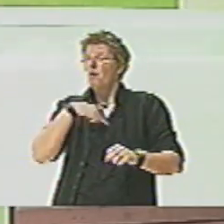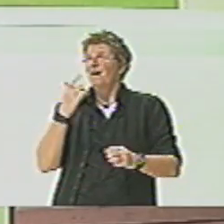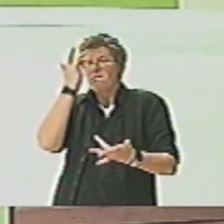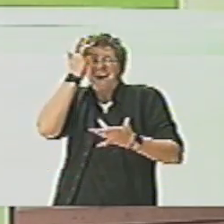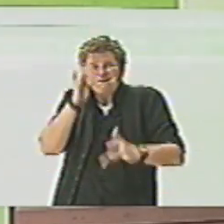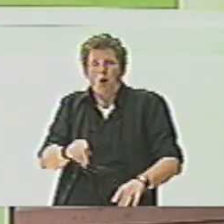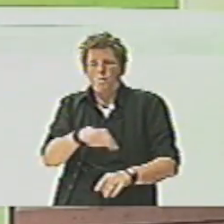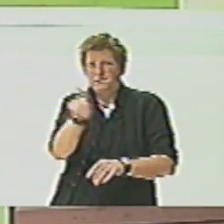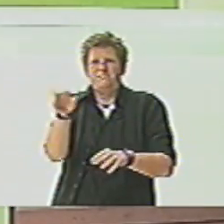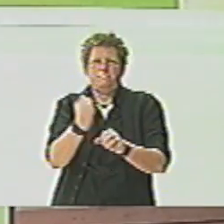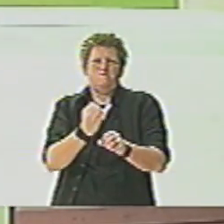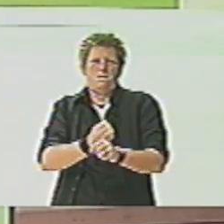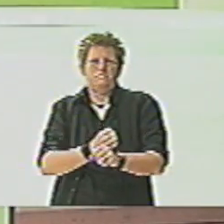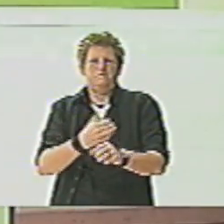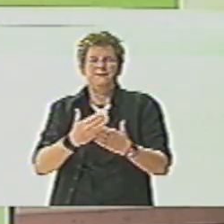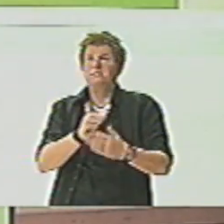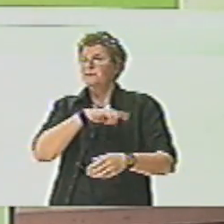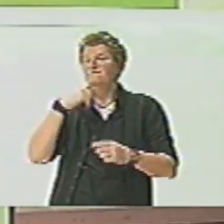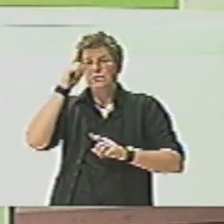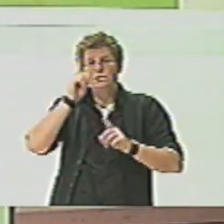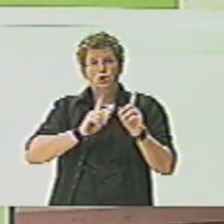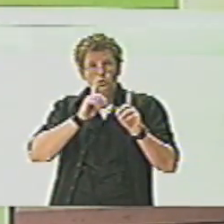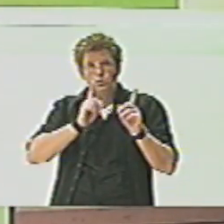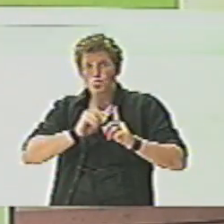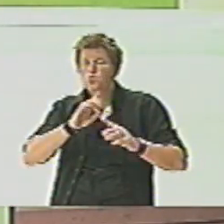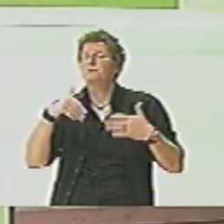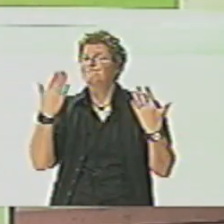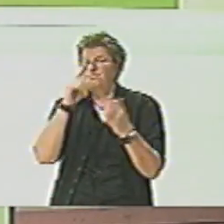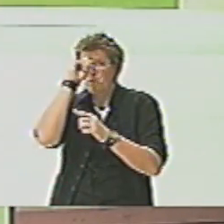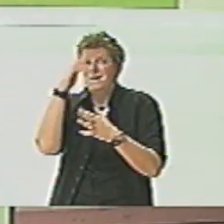in Nordrhein-Westfalen an allererster Stelle.